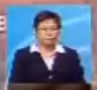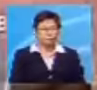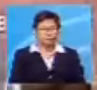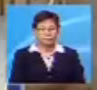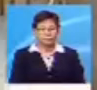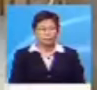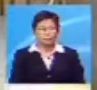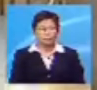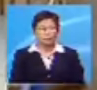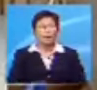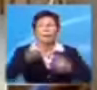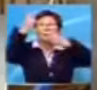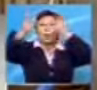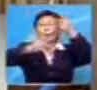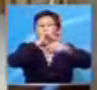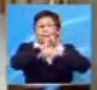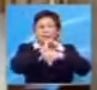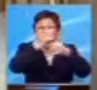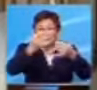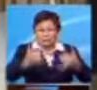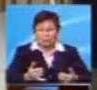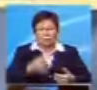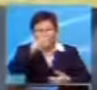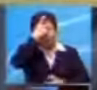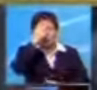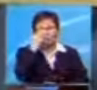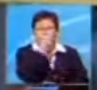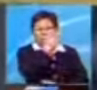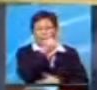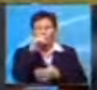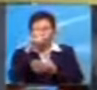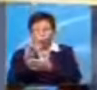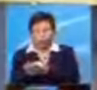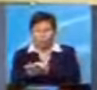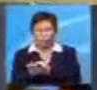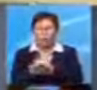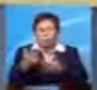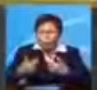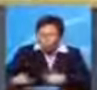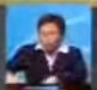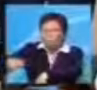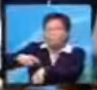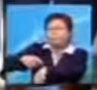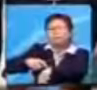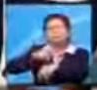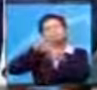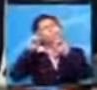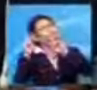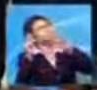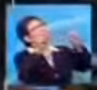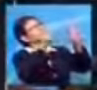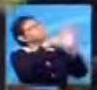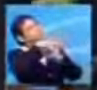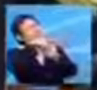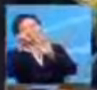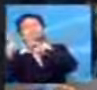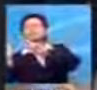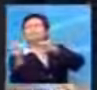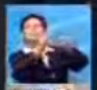tertera pada lawatan kerja kali ini Datuk Seri Najib dan isteri meluangkan masa menyaksikan pameran